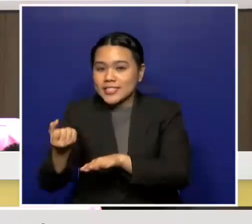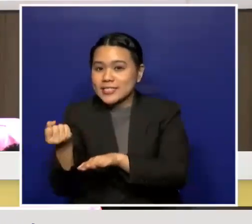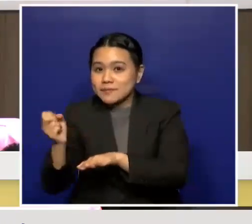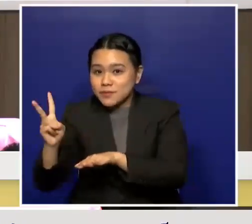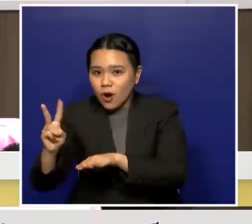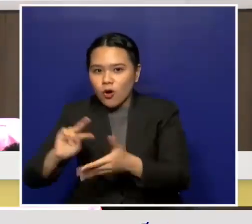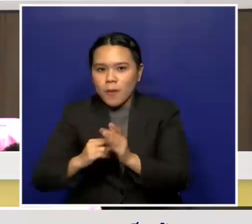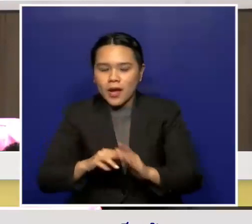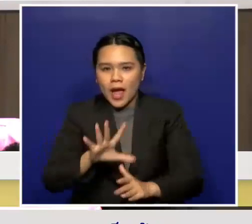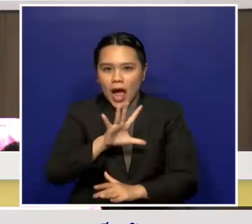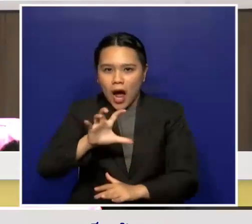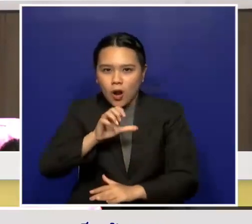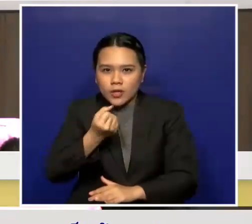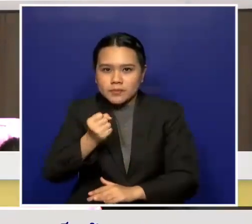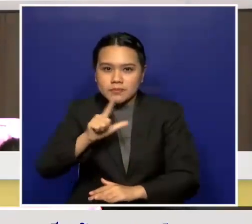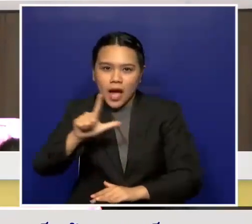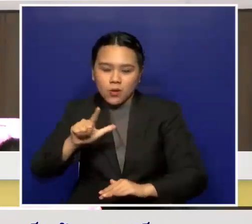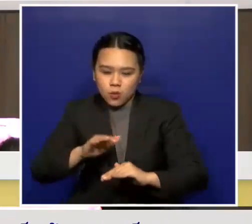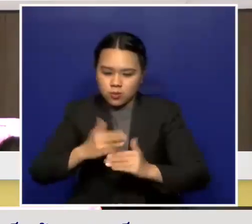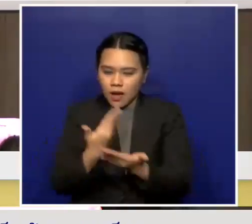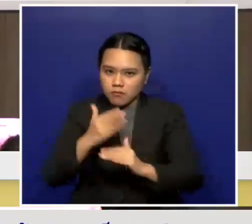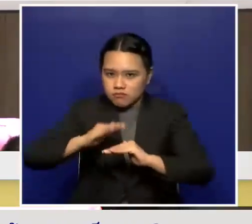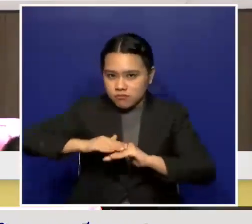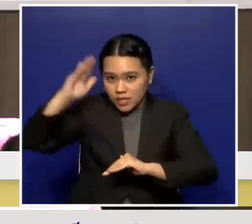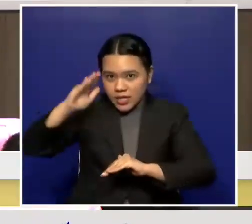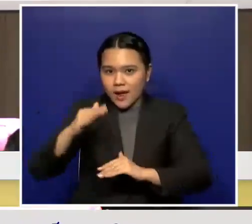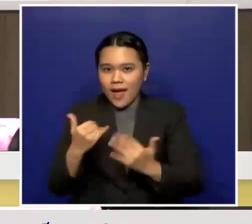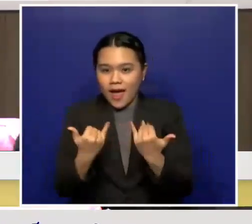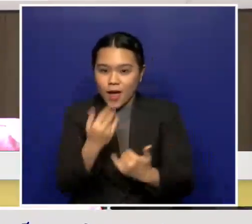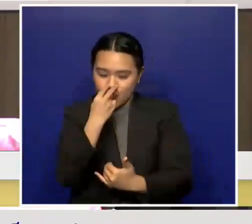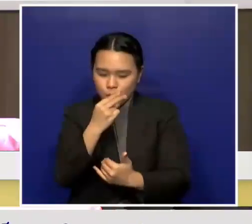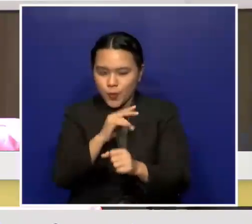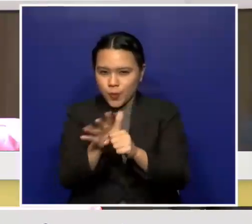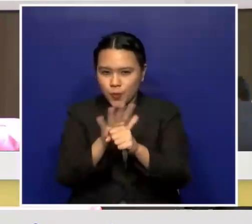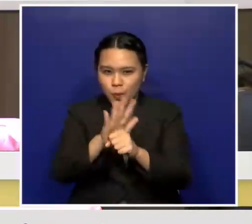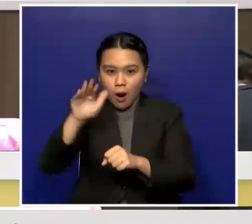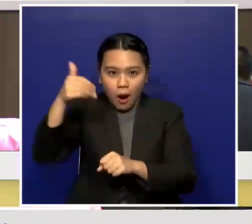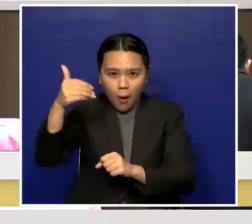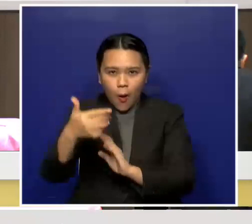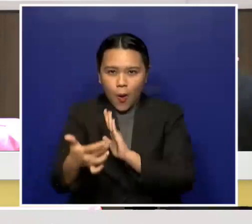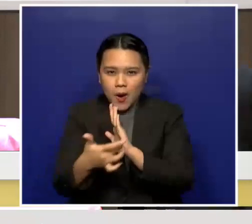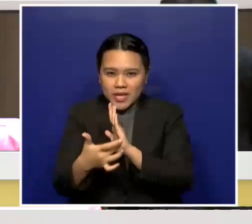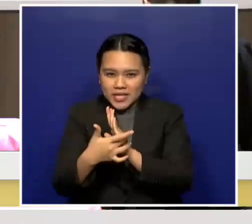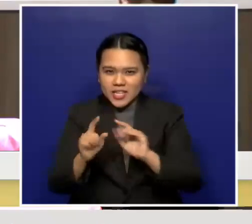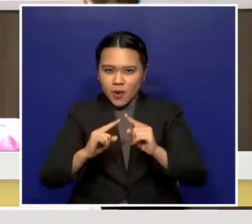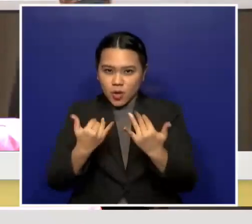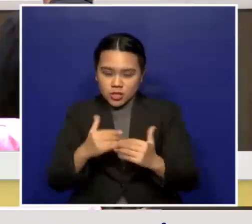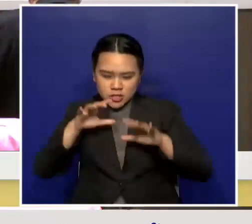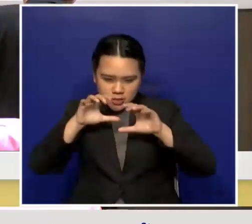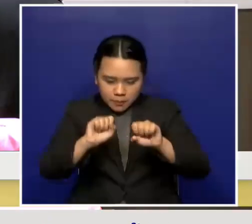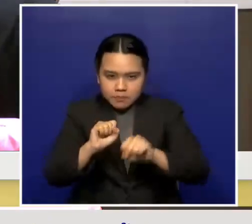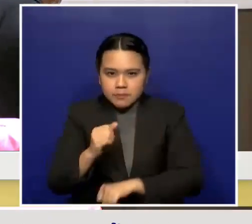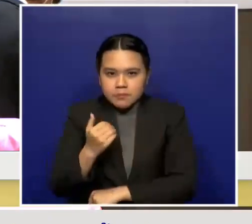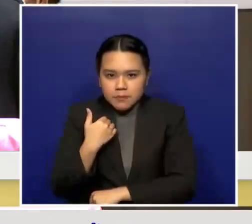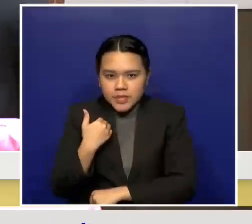504ล้านมันเกินเลยเอาแค่นี้นี่เทคนิคแต่ก็ถูกจับจนได้และสิ่ง